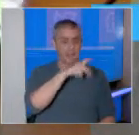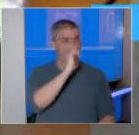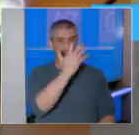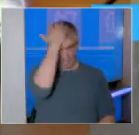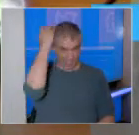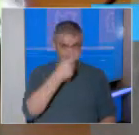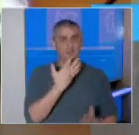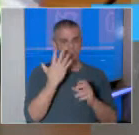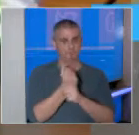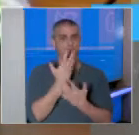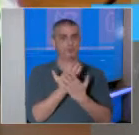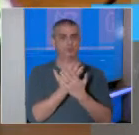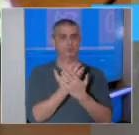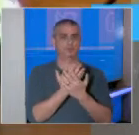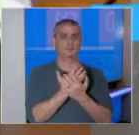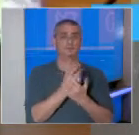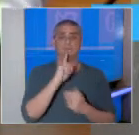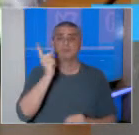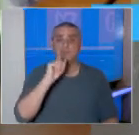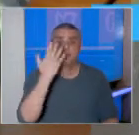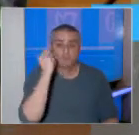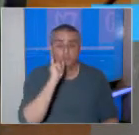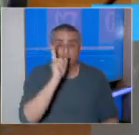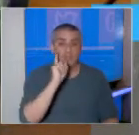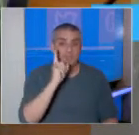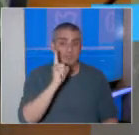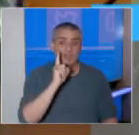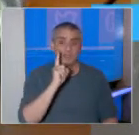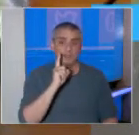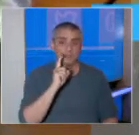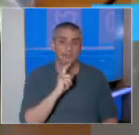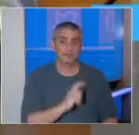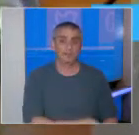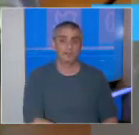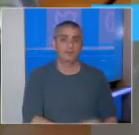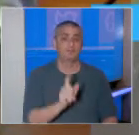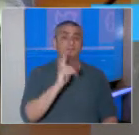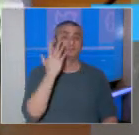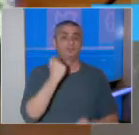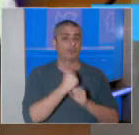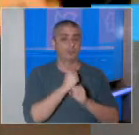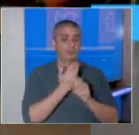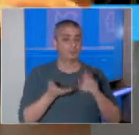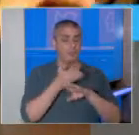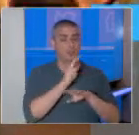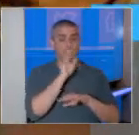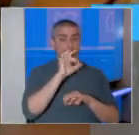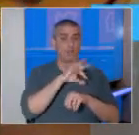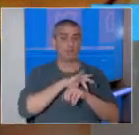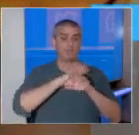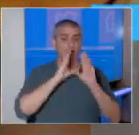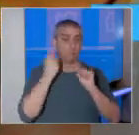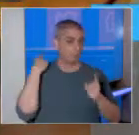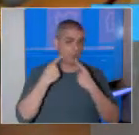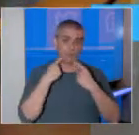ואלי אבידר שהוכיח את עצמו. יעקב, כי מי לא... שהיה, זה אני כן חייב להגיד לציבור, מי שעורר פה את הנושא של רפואה משלימה לאורך כל